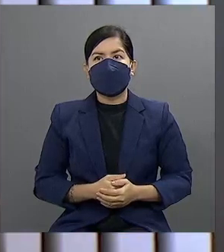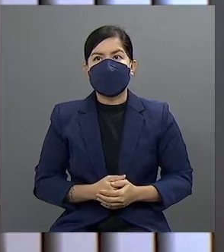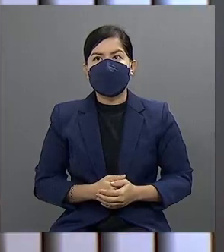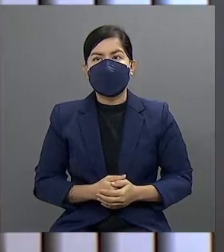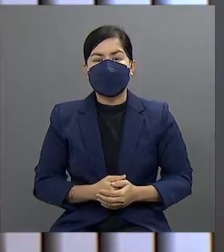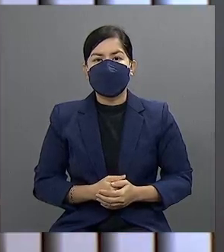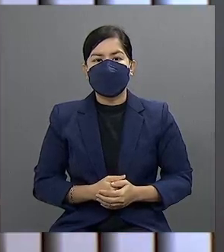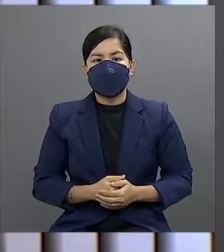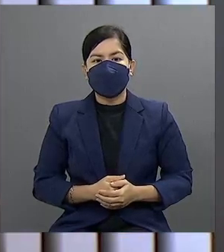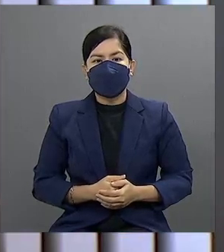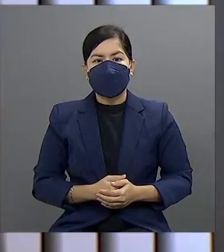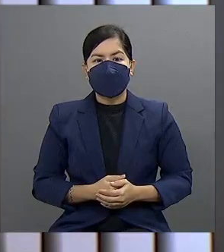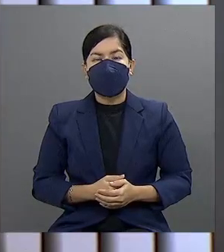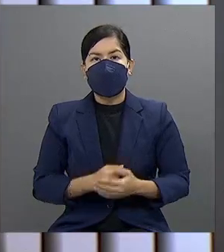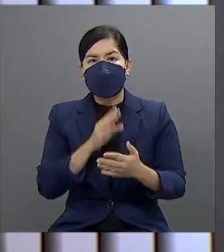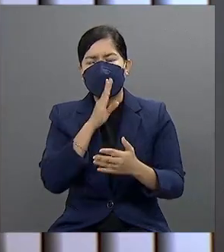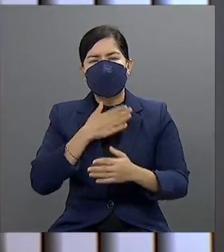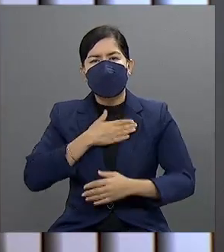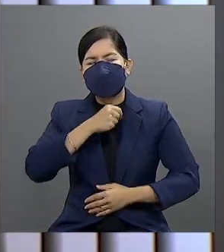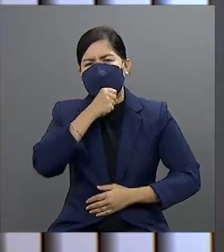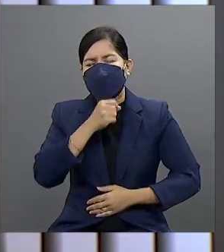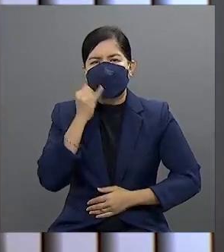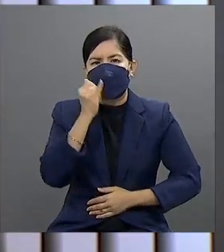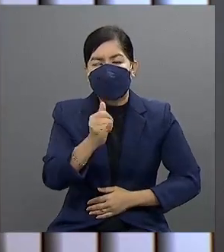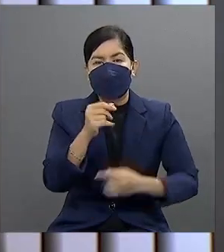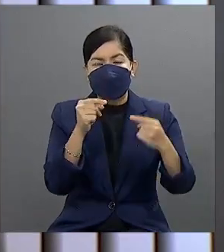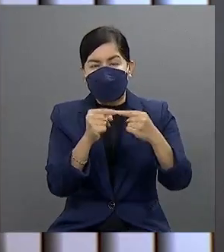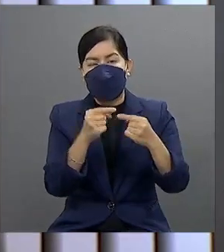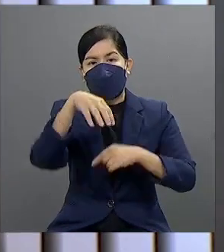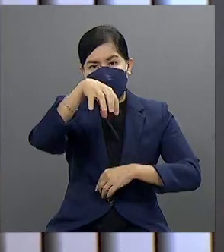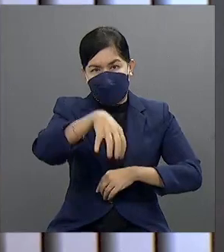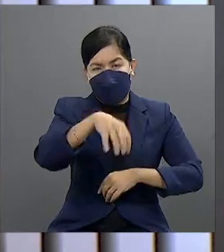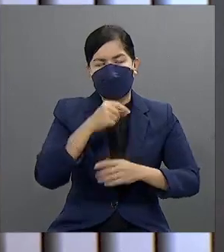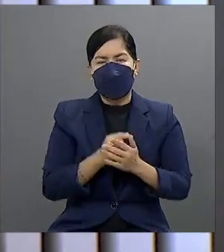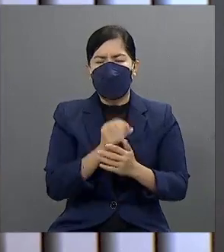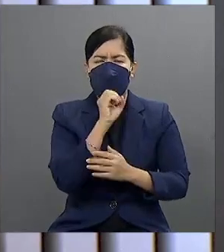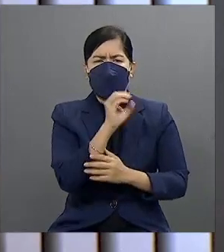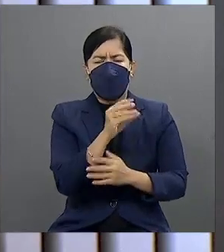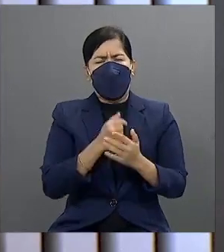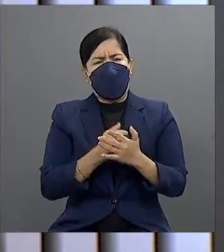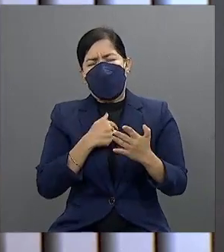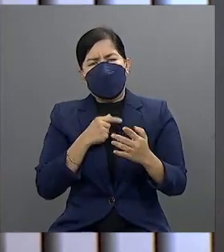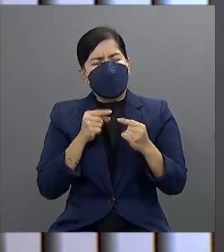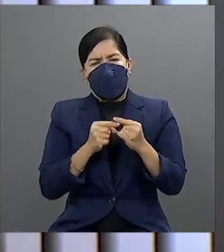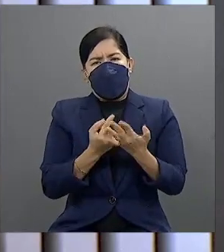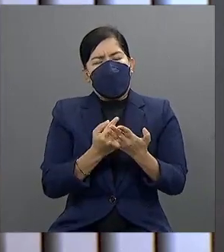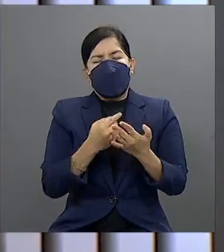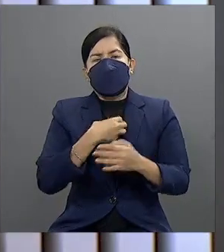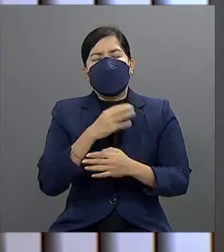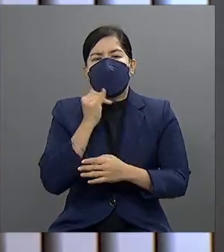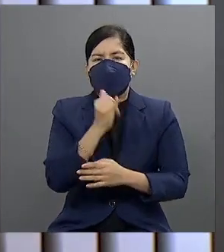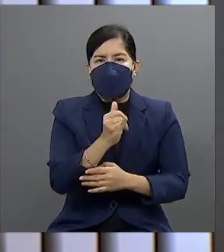์ถ้าขี้เกียจเดินทางไปยังศูนย์เลือกตั้งหรือหน่วยงานราชการที่เพื่อไปแจ้งสิทธิ์ว่าเราจะไม่ไปใช้สิทธิ์นะครับดาวน์โหลดไว้เลยคุณผู้ชม2แอปพลิเคชัน